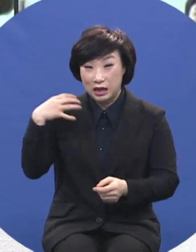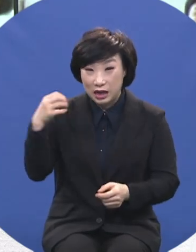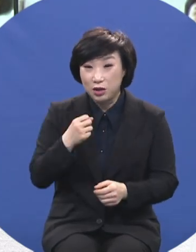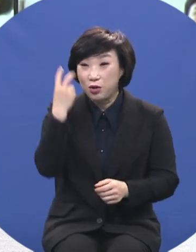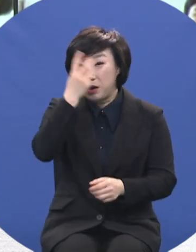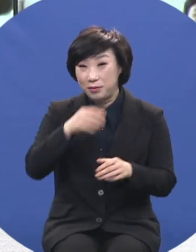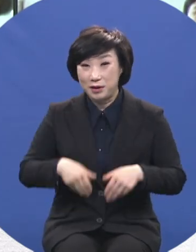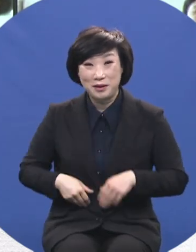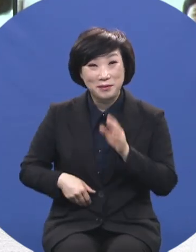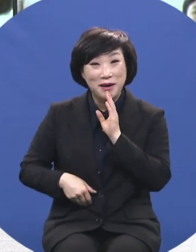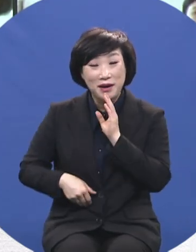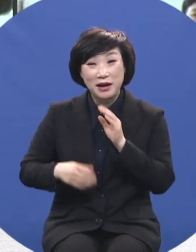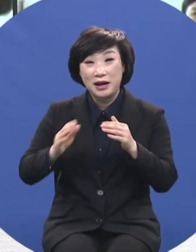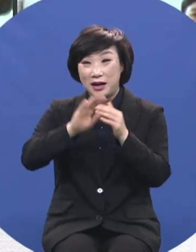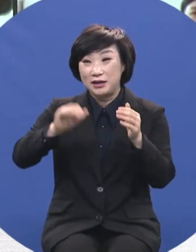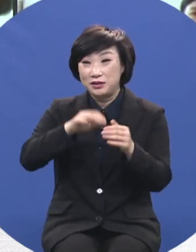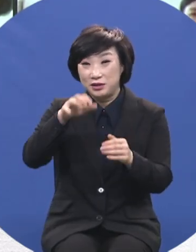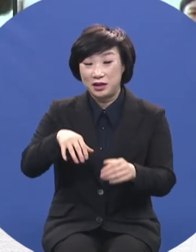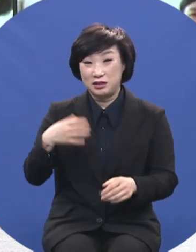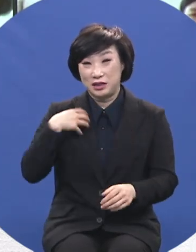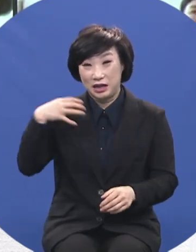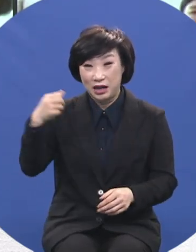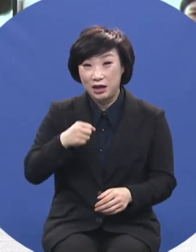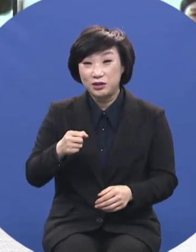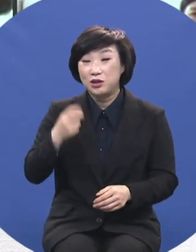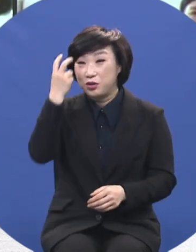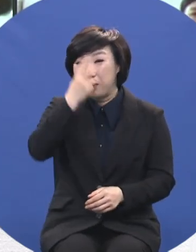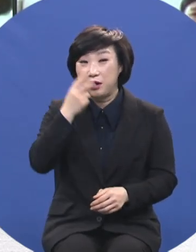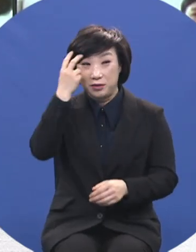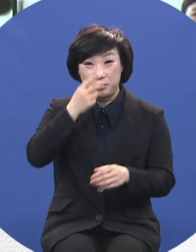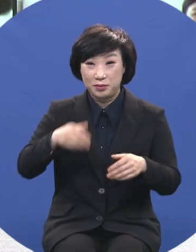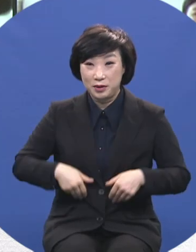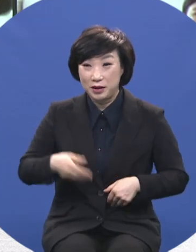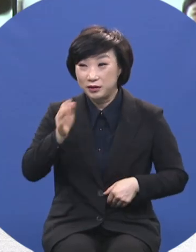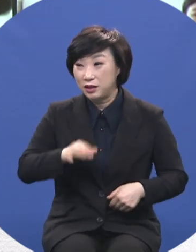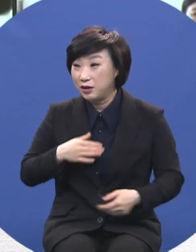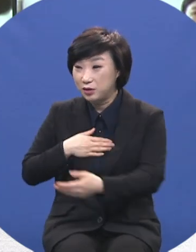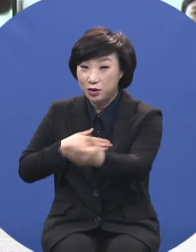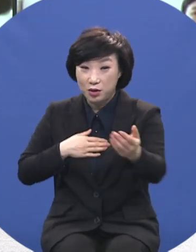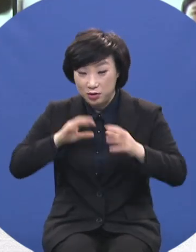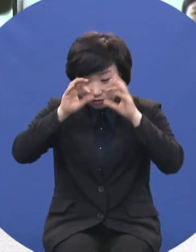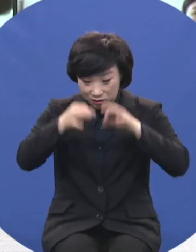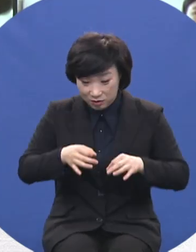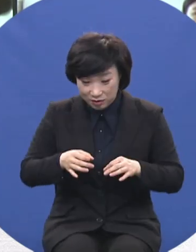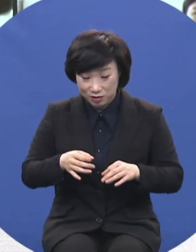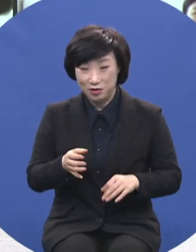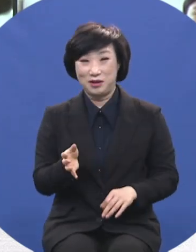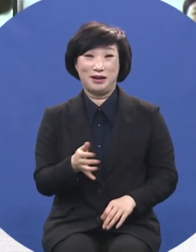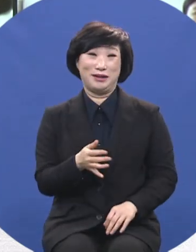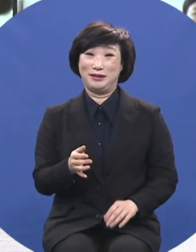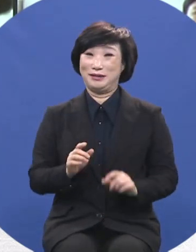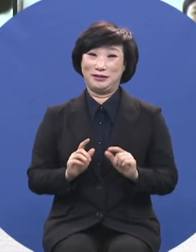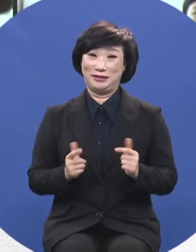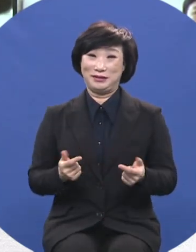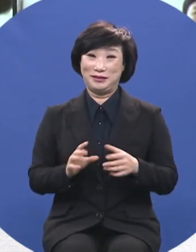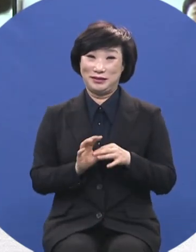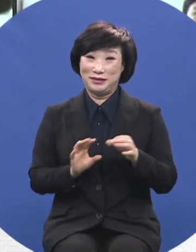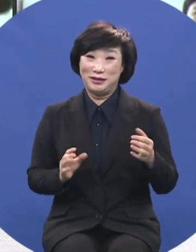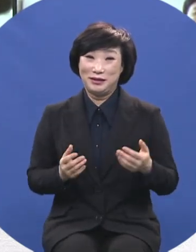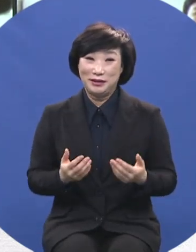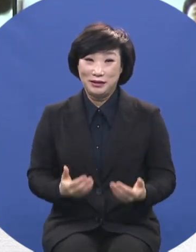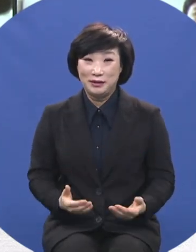되고, 가정도 책임을 짓고 주 안에서 관리해야 되는데, 여러분이 그러냐? 아니지 않냐 이 말이요.